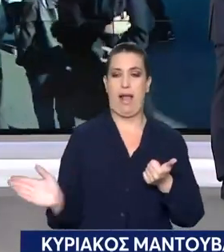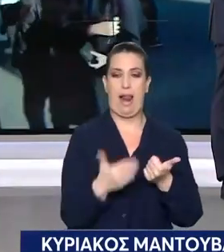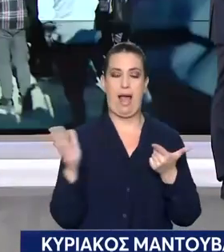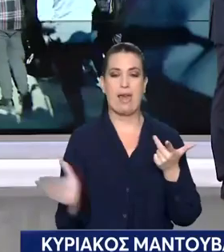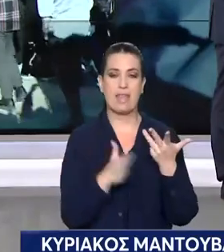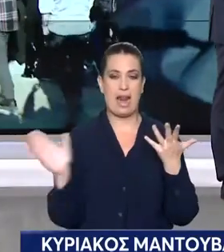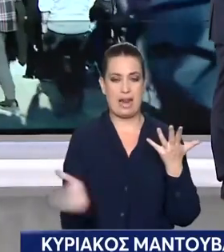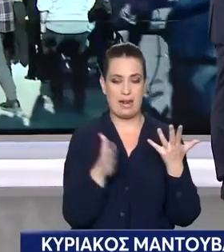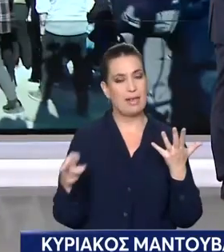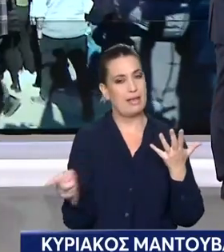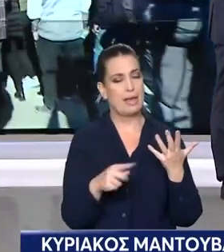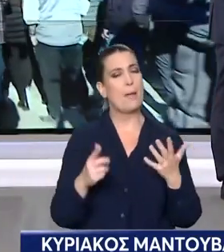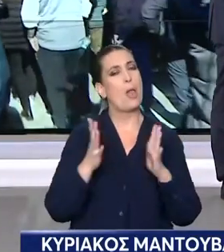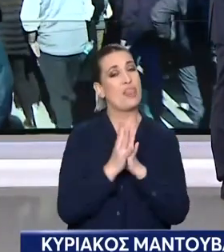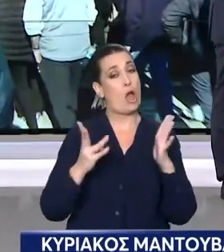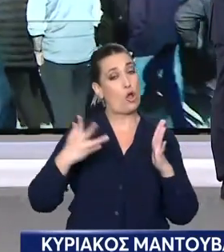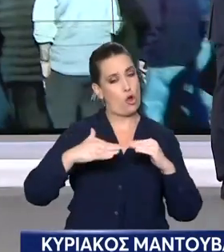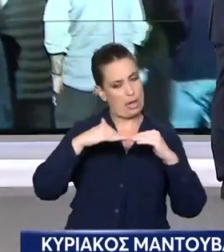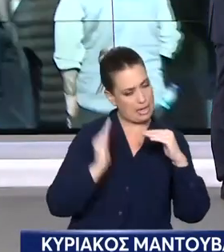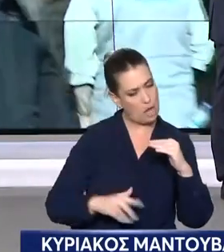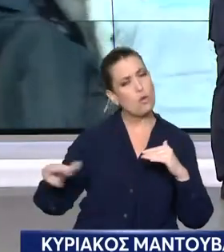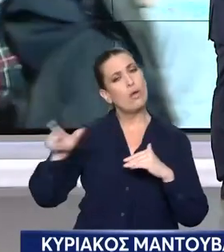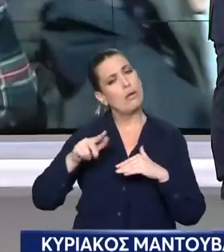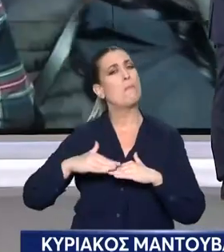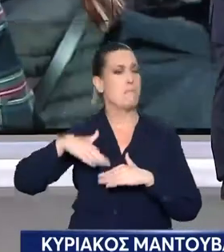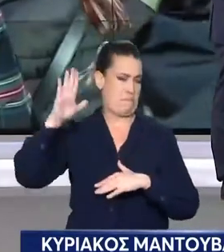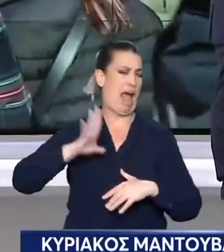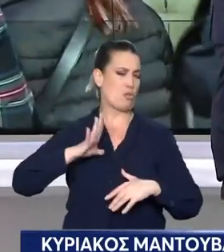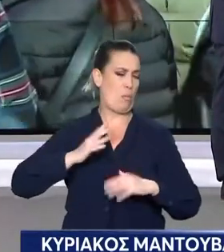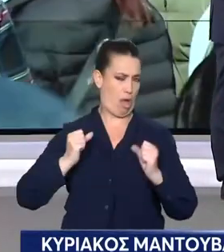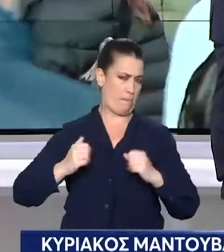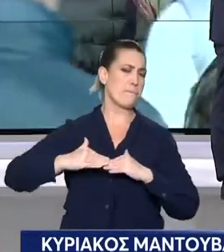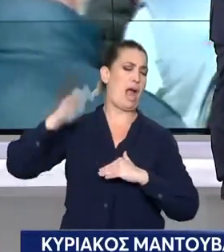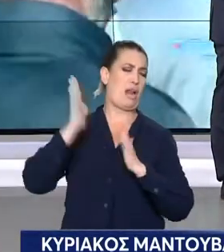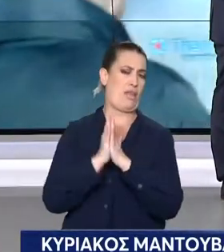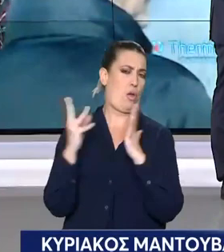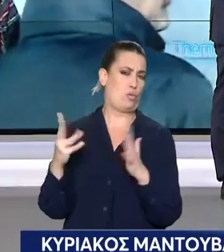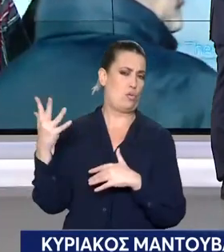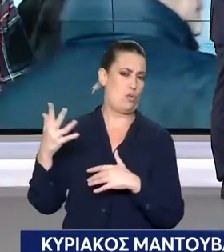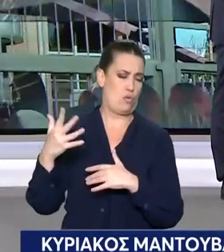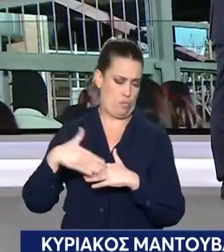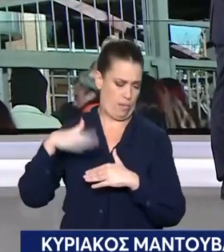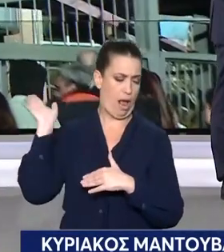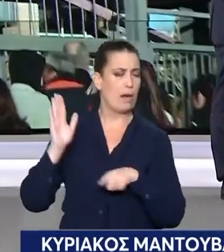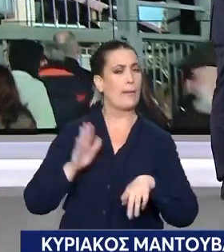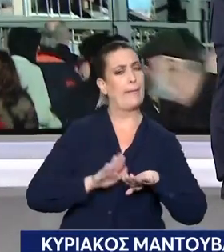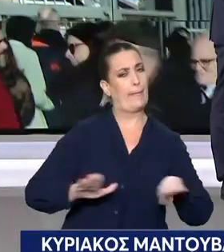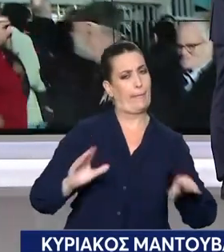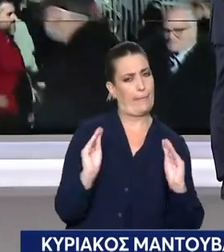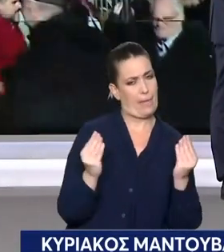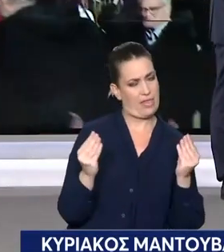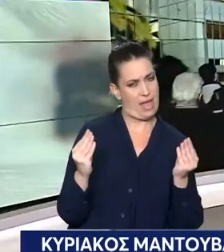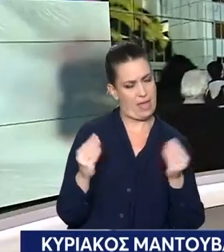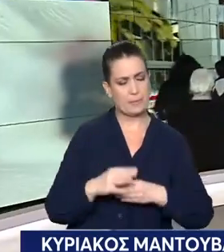Είναι κάποιοι ανήλικοι, είναι οι περισσότεροι ενήλικοι, Νίκο. Τώρα, πριν κλείσουμε, κύριε Καλιαχμάνη, η αστυνομία είπε ότι